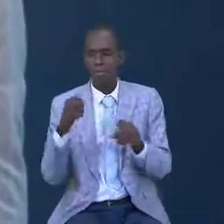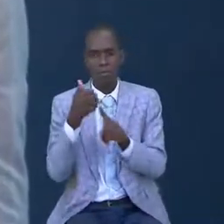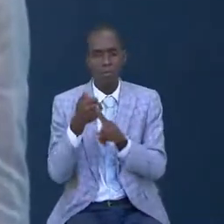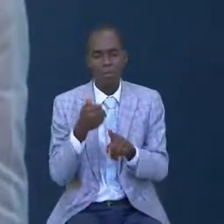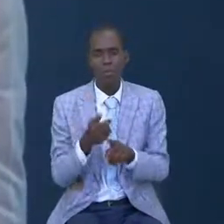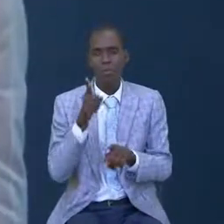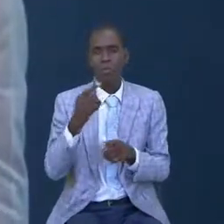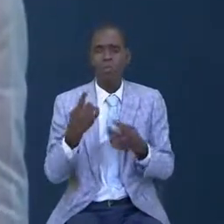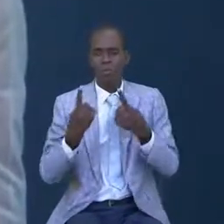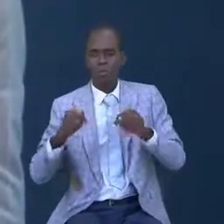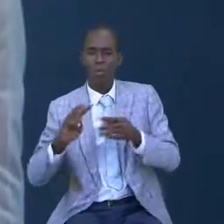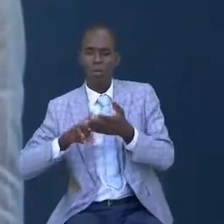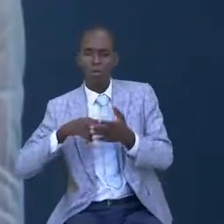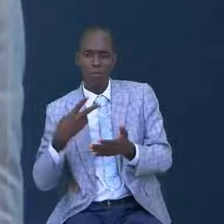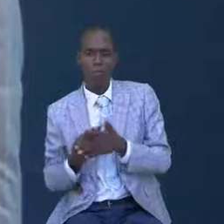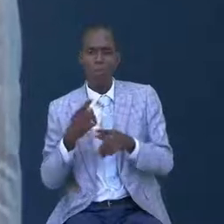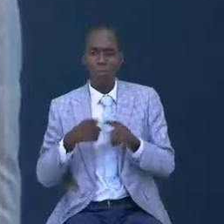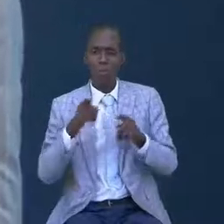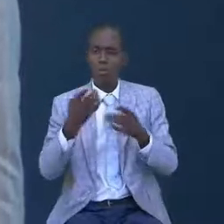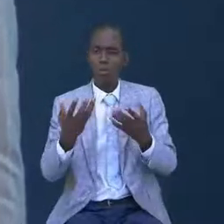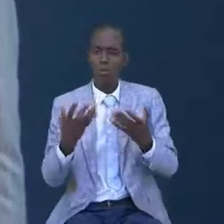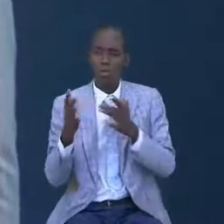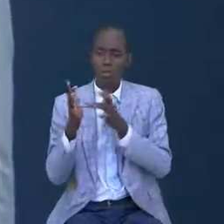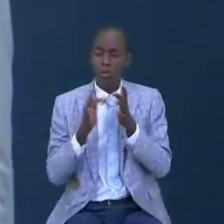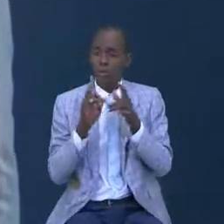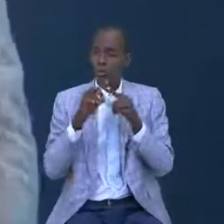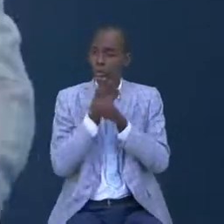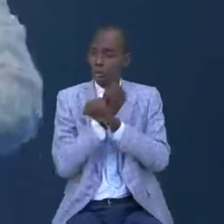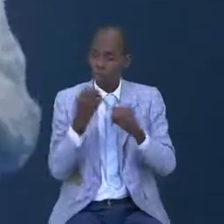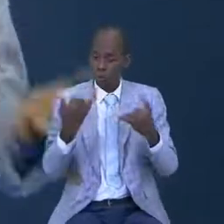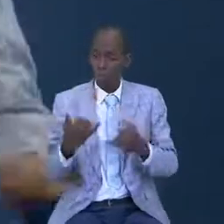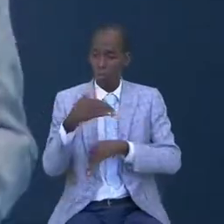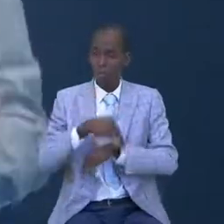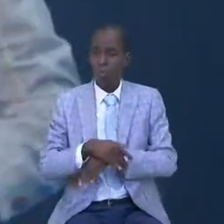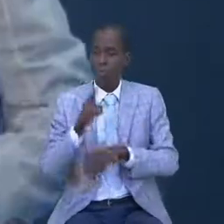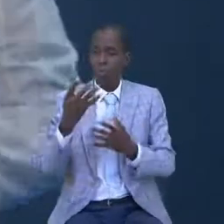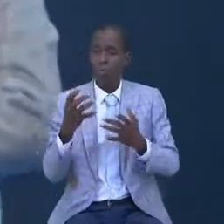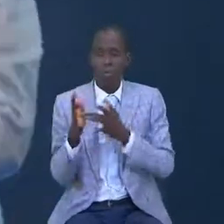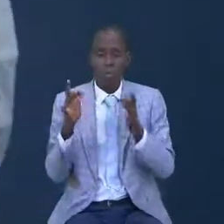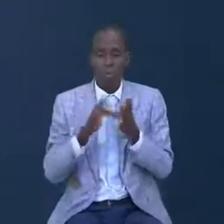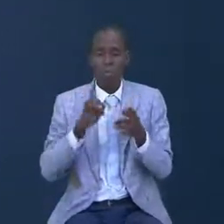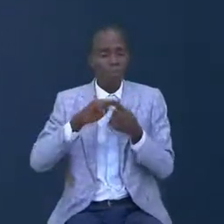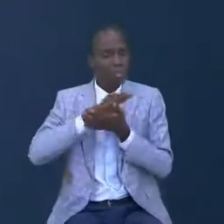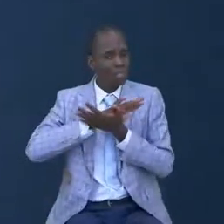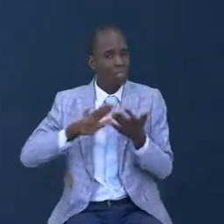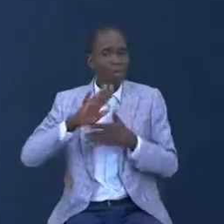et t'affranchir. Où que tu te trouves, lève la main. Le salut-là te sera donné ce soir. Tu auras le